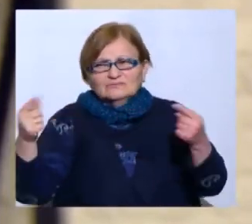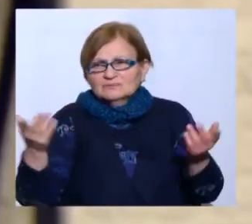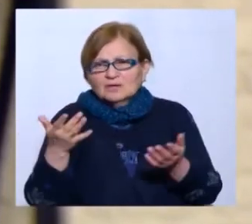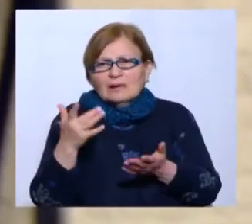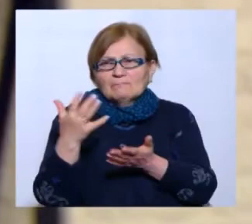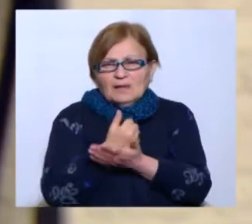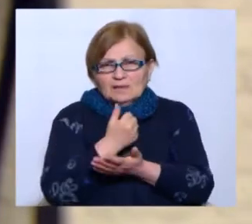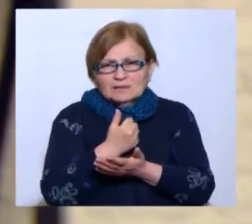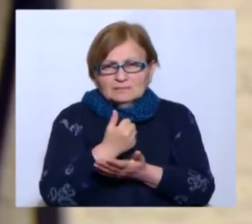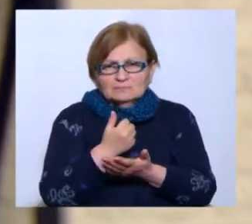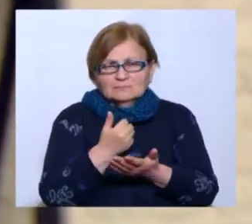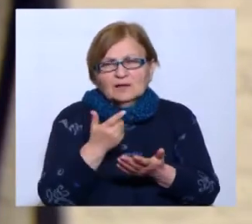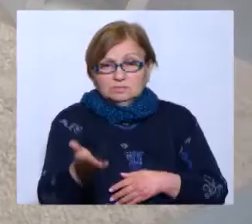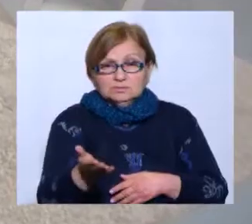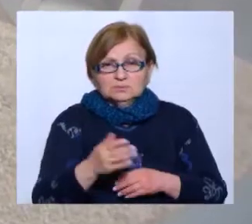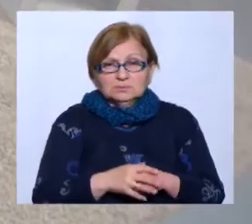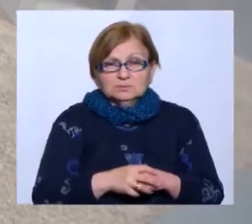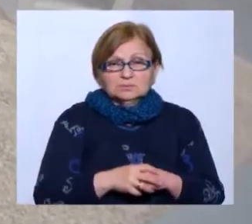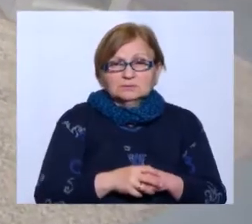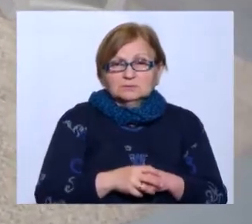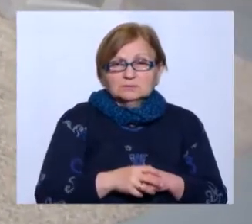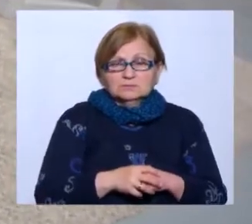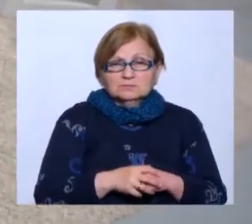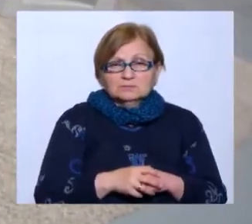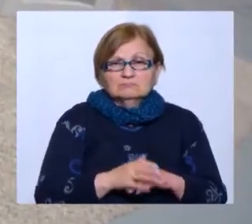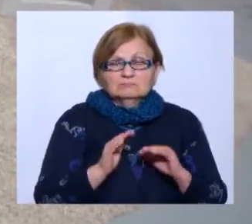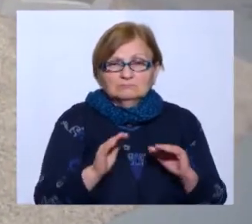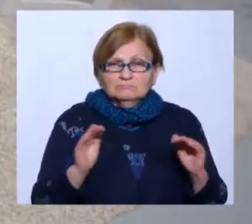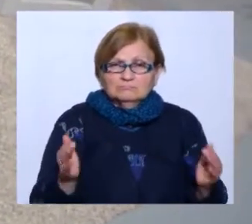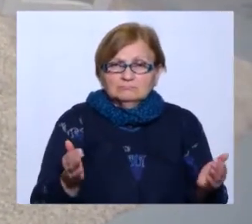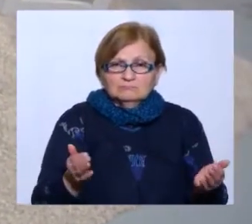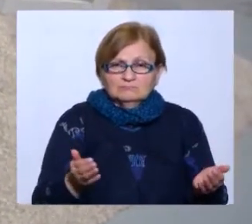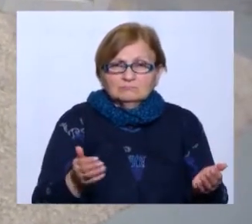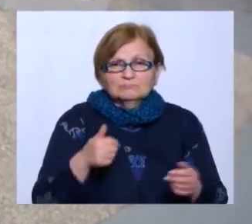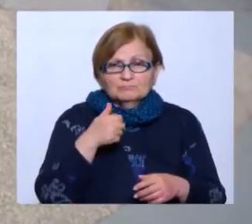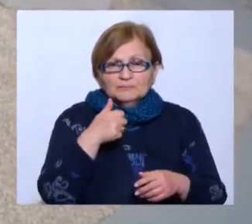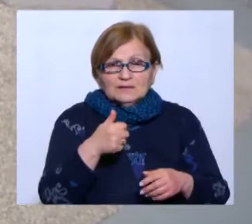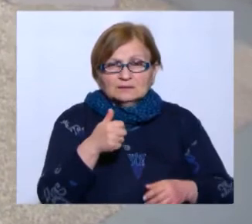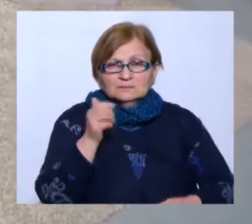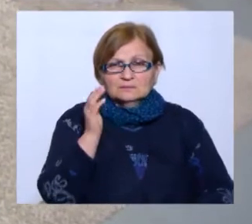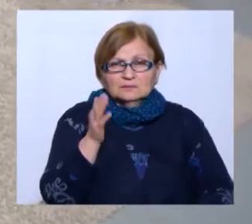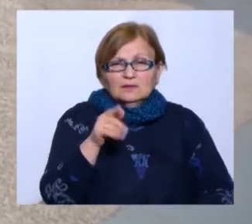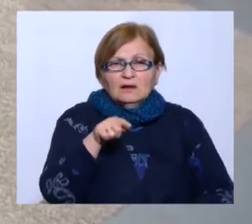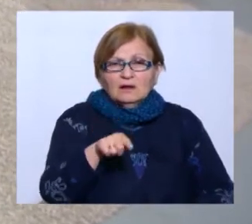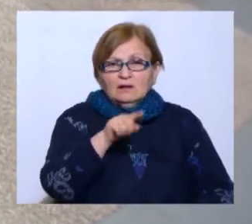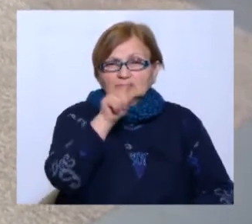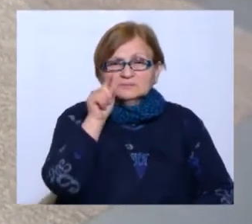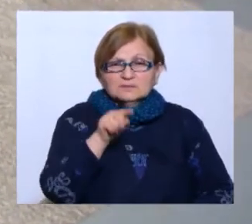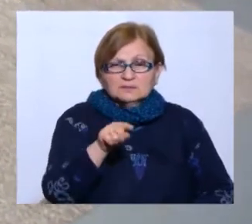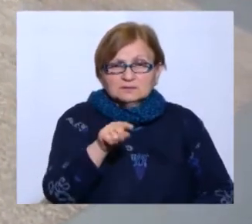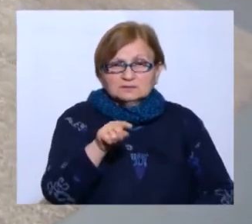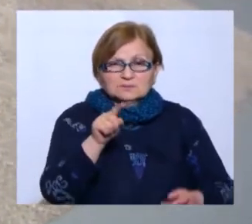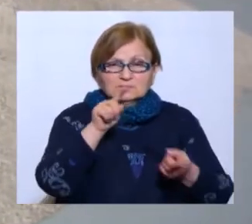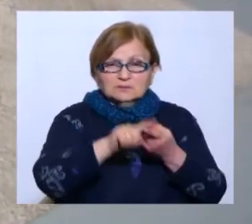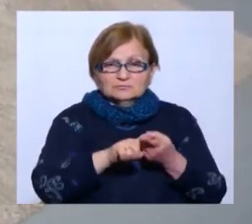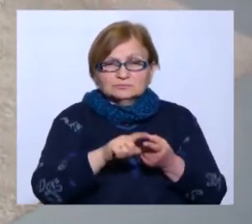გეპოვათ ნუგეში. თუ ისურვებთ, ბავშვებო, კარგი იქნება თუ ამ საკითხთან დაკავშირებით